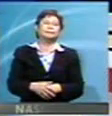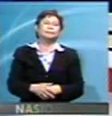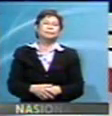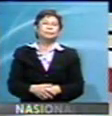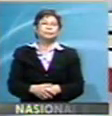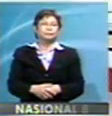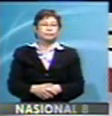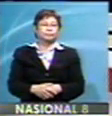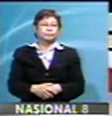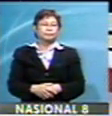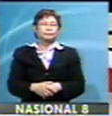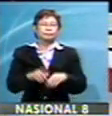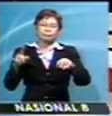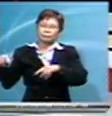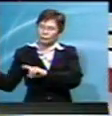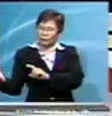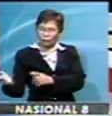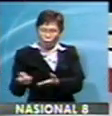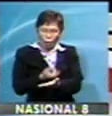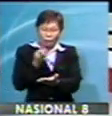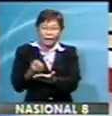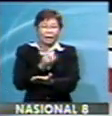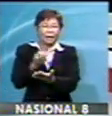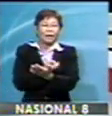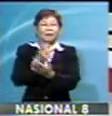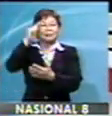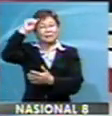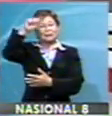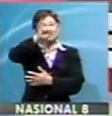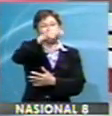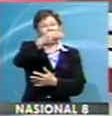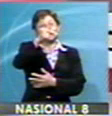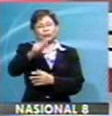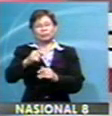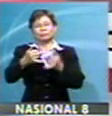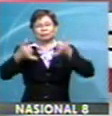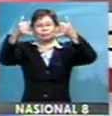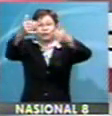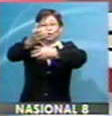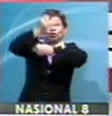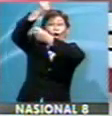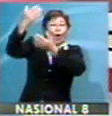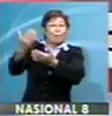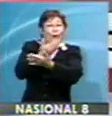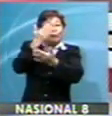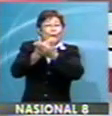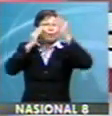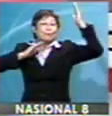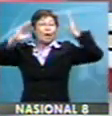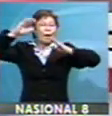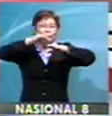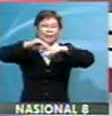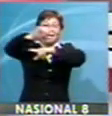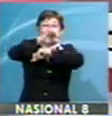depan perkembangan hoki selepas pasukan hoki Terengganu THT ditabal selaku juara baharu Liga hoki Malaysia